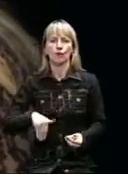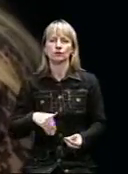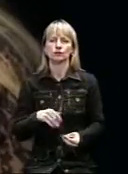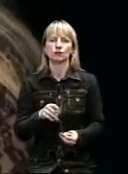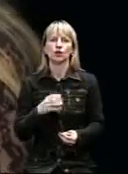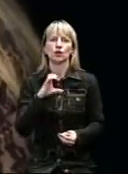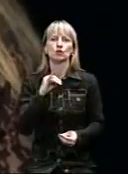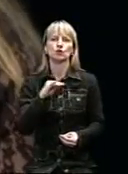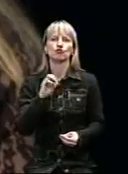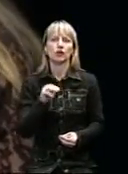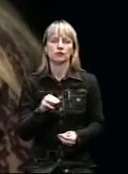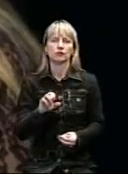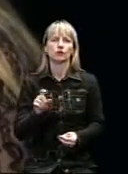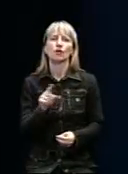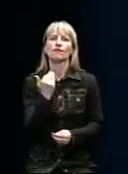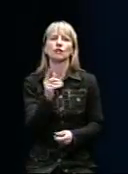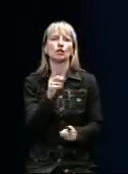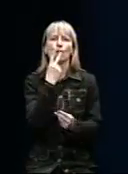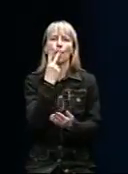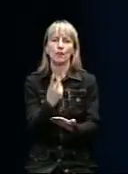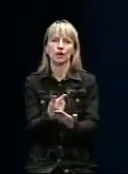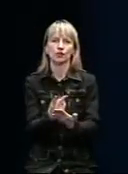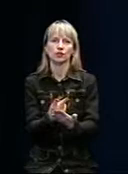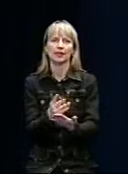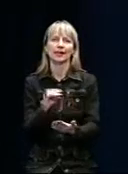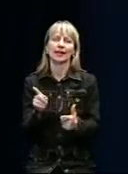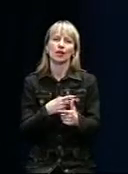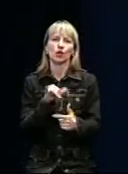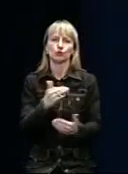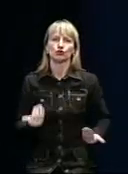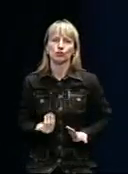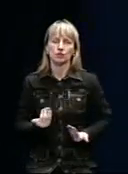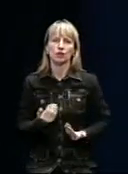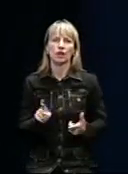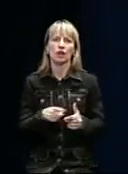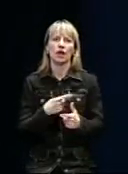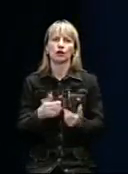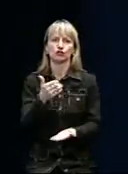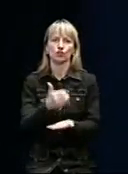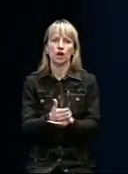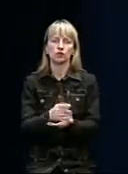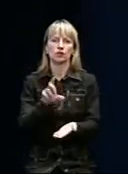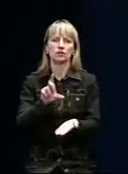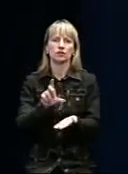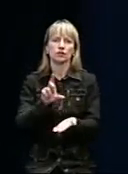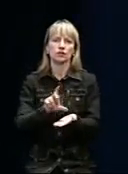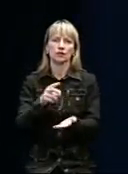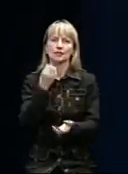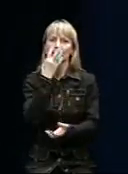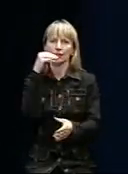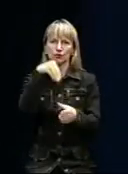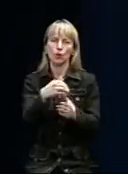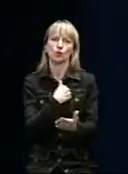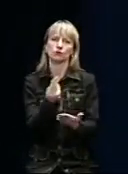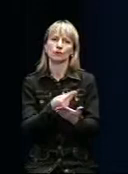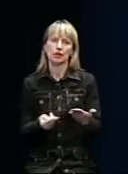або прийде, або ви щось побачите, чи у житті якусь там, як чашка стоїть з квіткою, і ви захочете